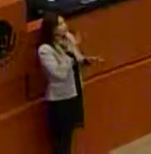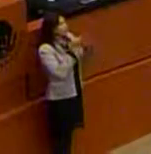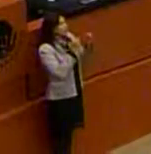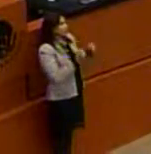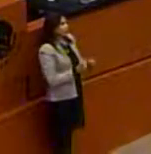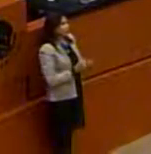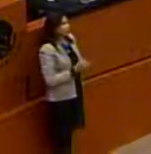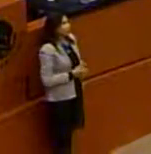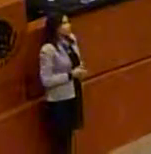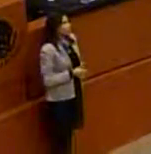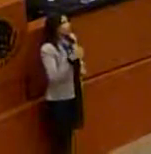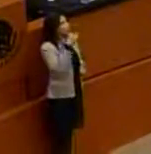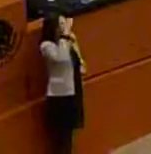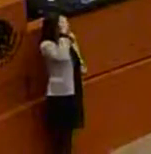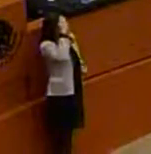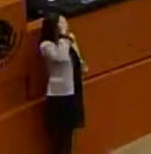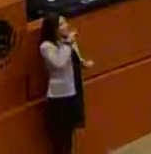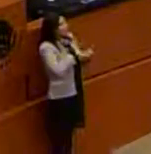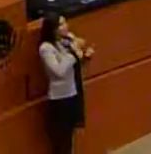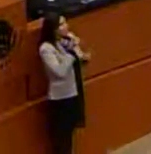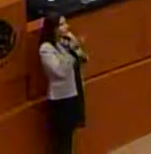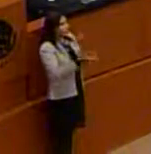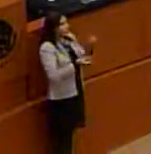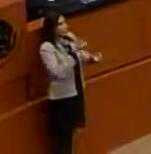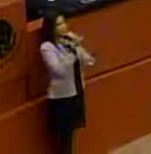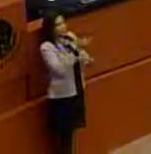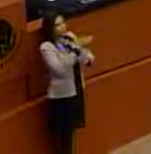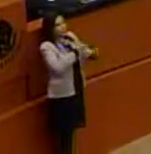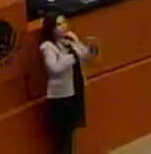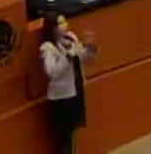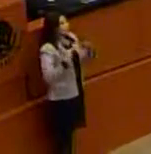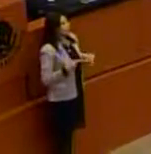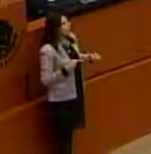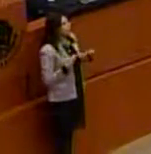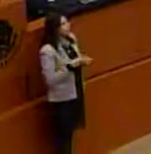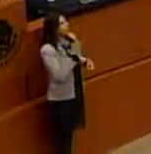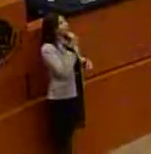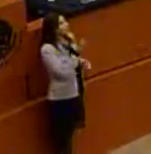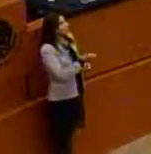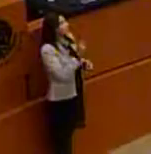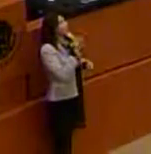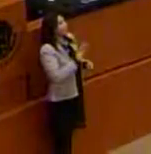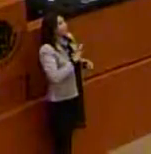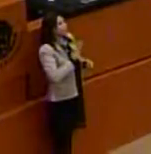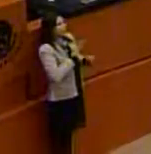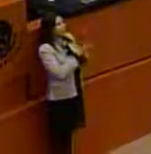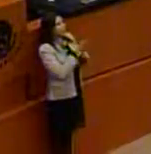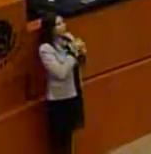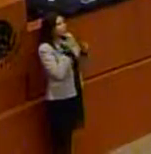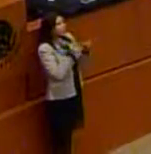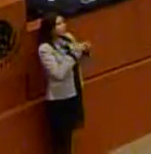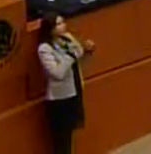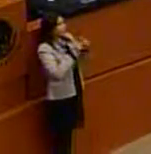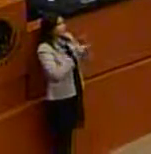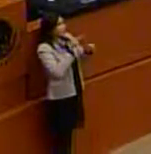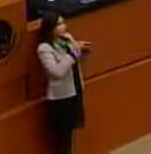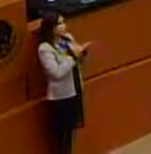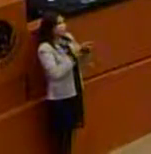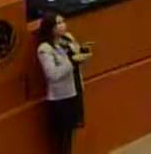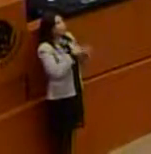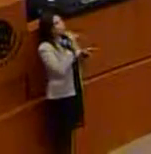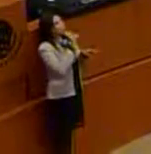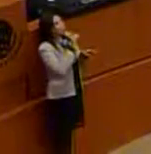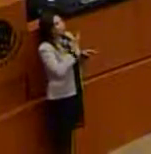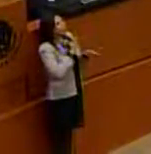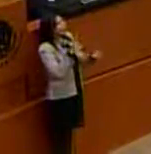l'arrosoir, donner de l'argent à tout le monde et qu'au final, on se retrouve au même point. Dès qu'on parvient à expliquer aux personnes qu'il peut se